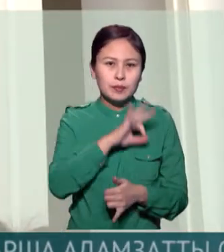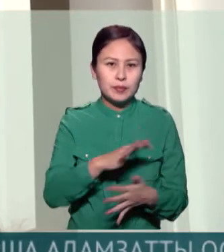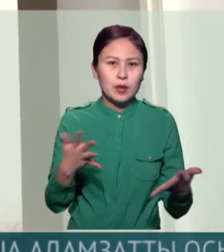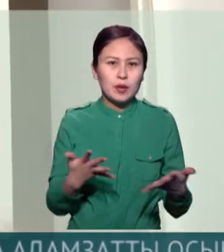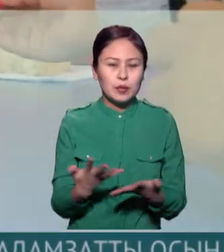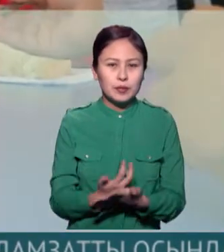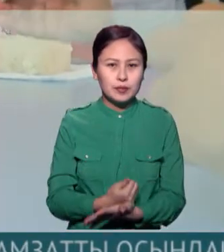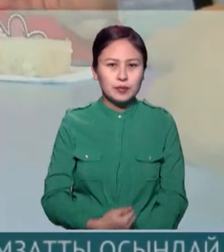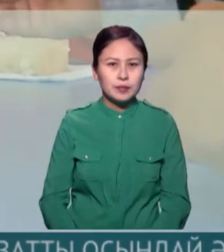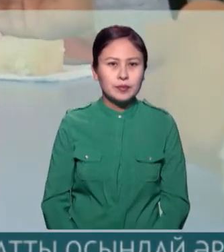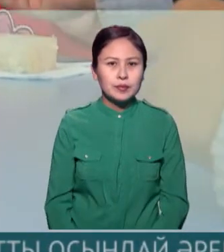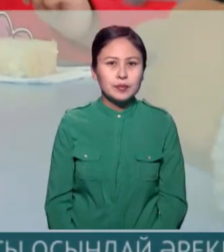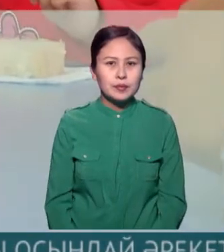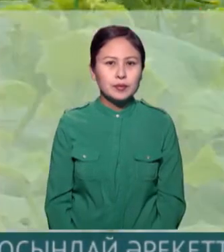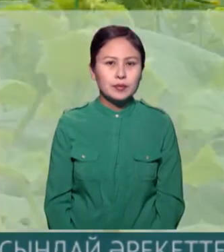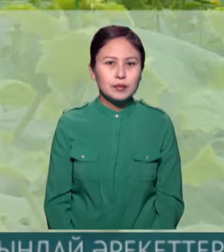тапқан.